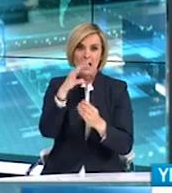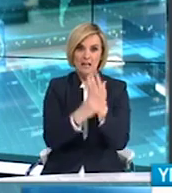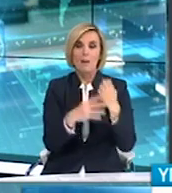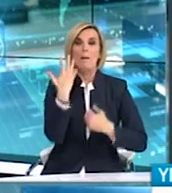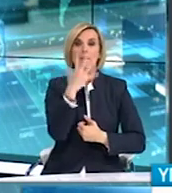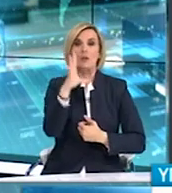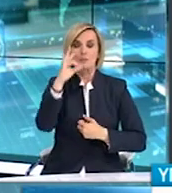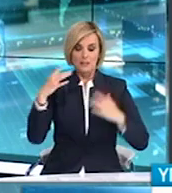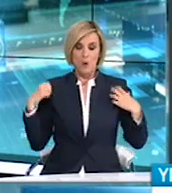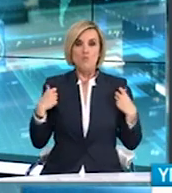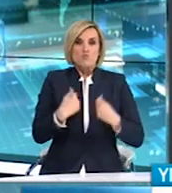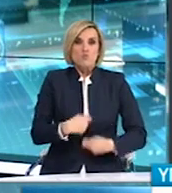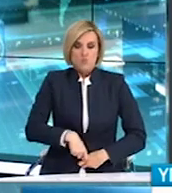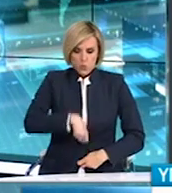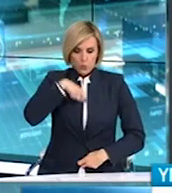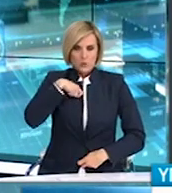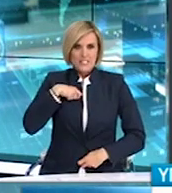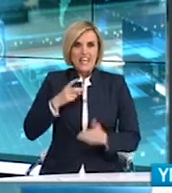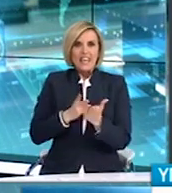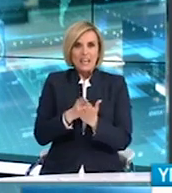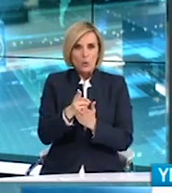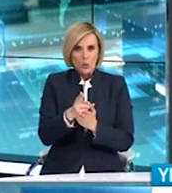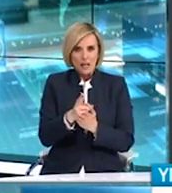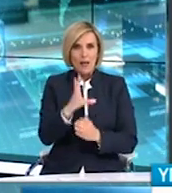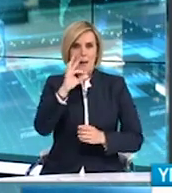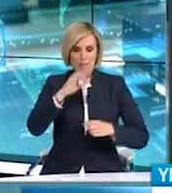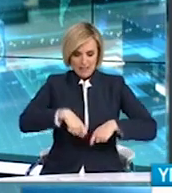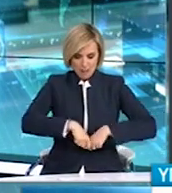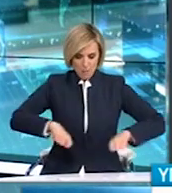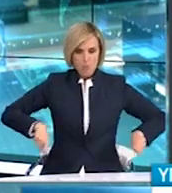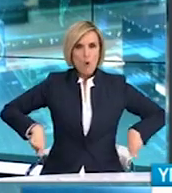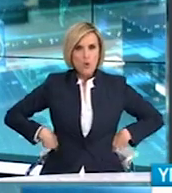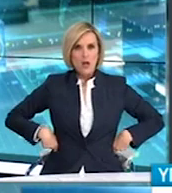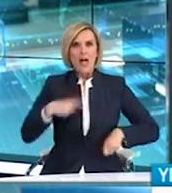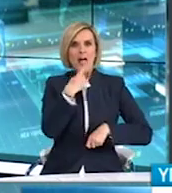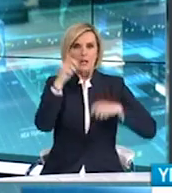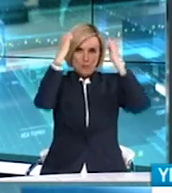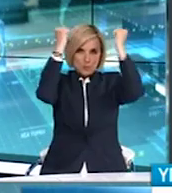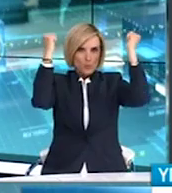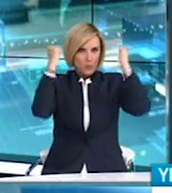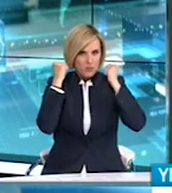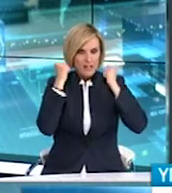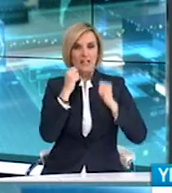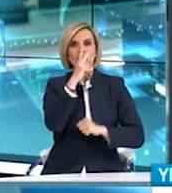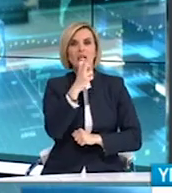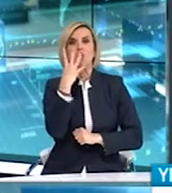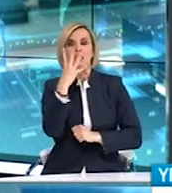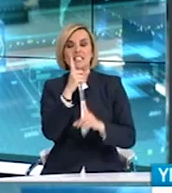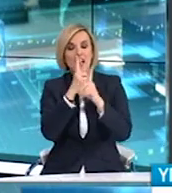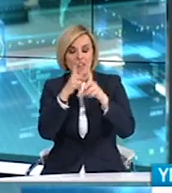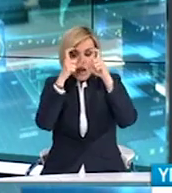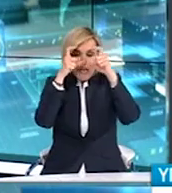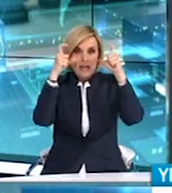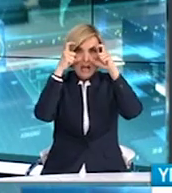μπλούζες για χειρουργείο, 50 ποδιές ολόσωμες, 600 ποδονάρια, 100 σκούφι και 24 ειδικά γυαλιά. Το